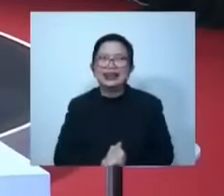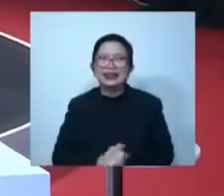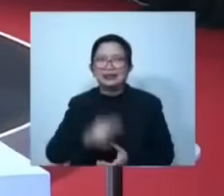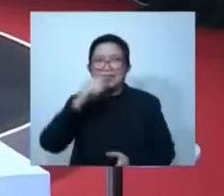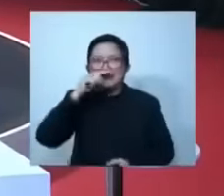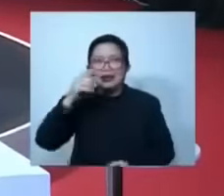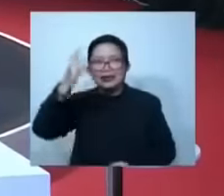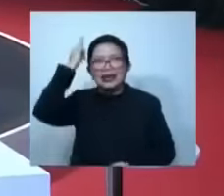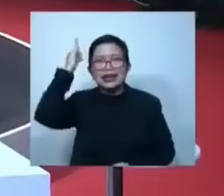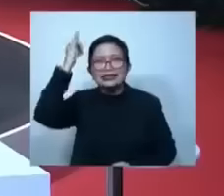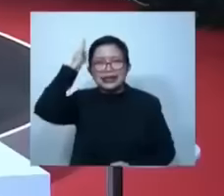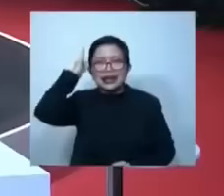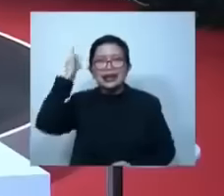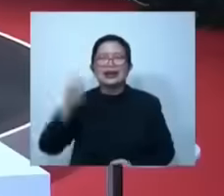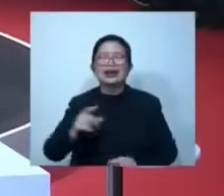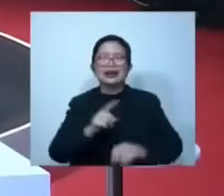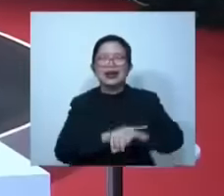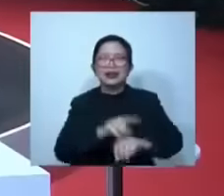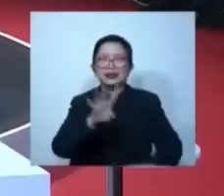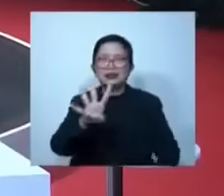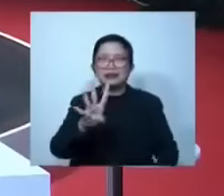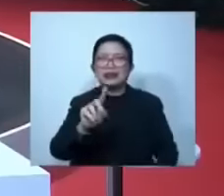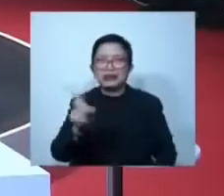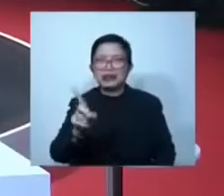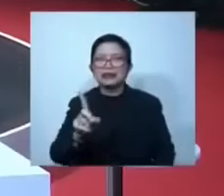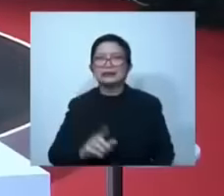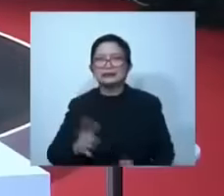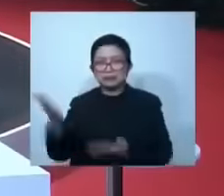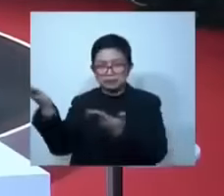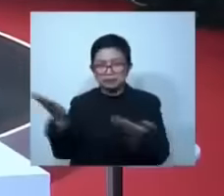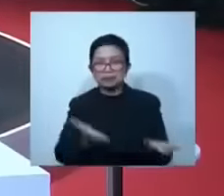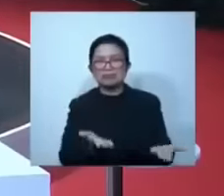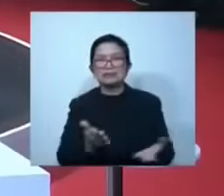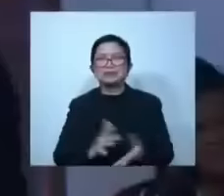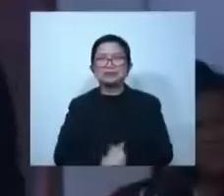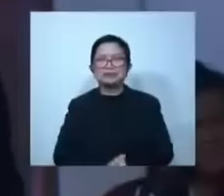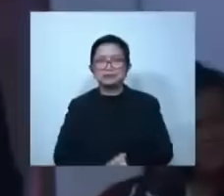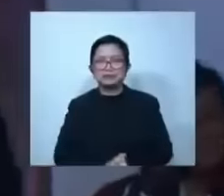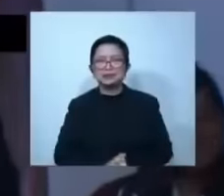Bapak Ganjar, waktunya 4 menit dimulai dari sekarang.